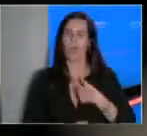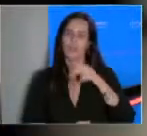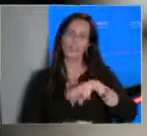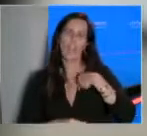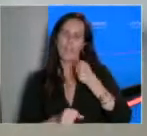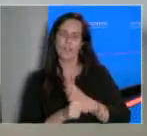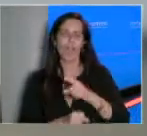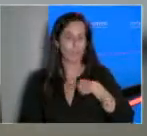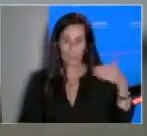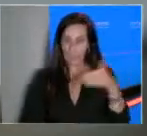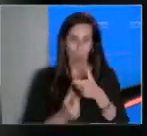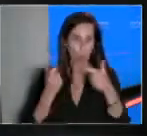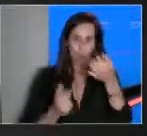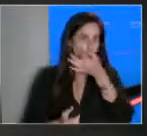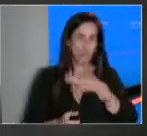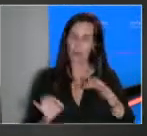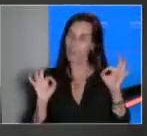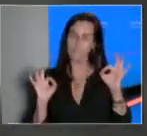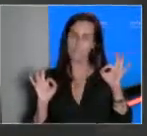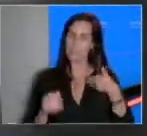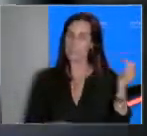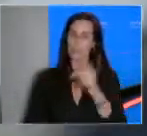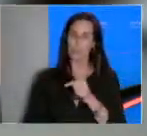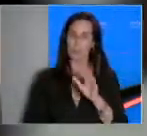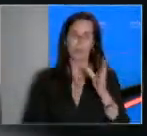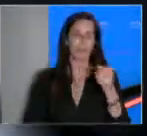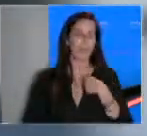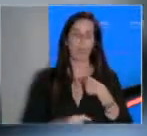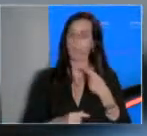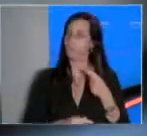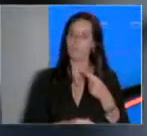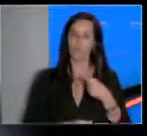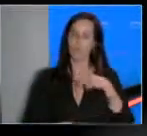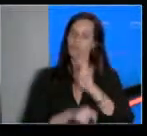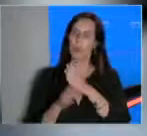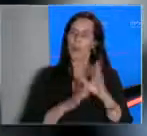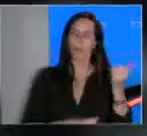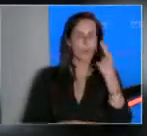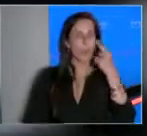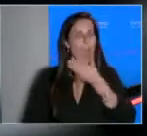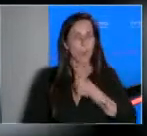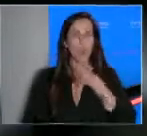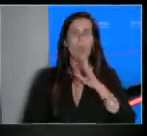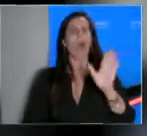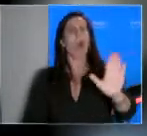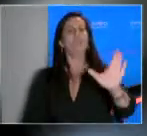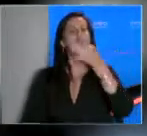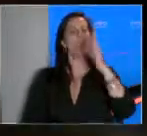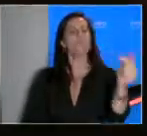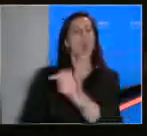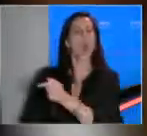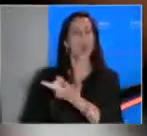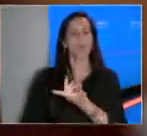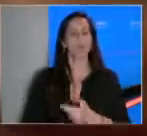נוסף. אבל כשאני נכנסתי לאולם, אף אחד לא בדק לאן והאם אני בחריגה. כל פעם שרואים פה מישהו אתיופי, בודקים לאן הוא